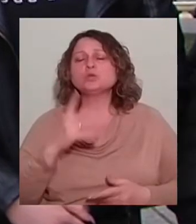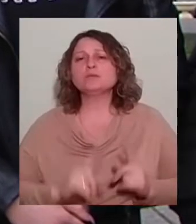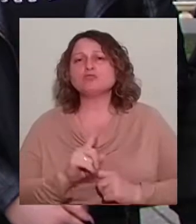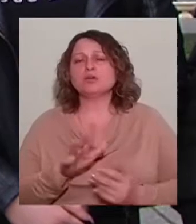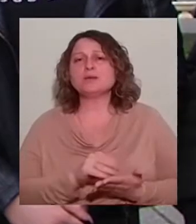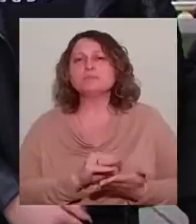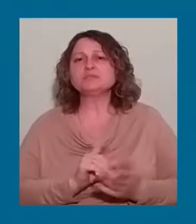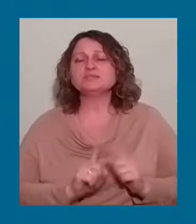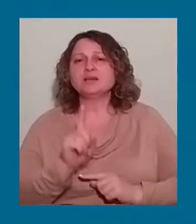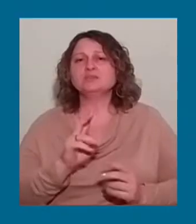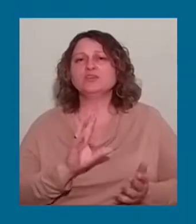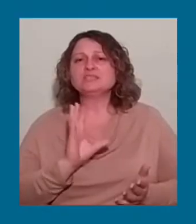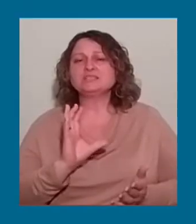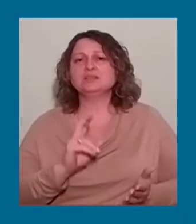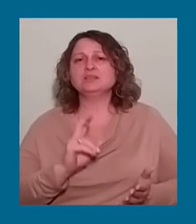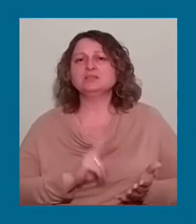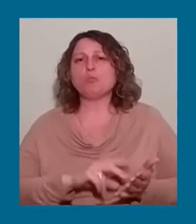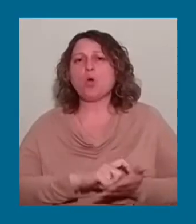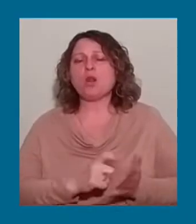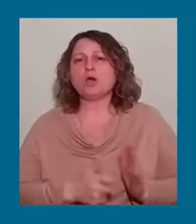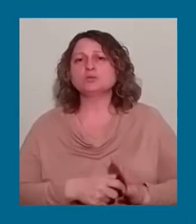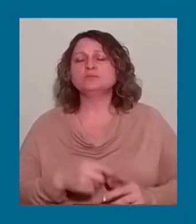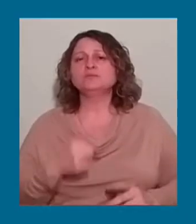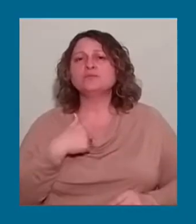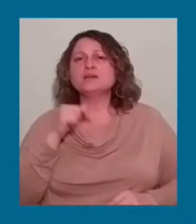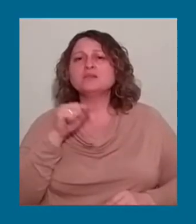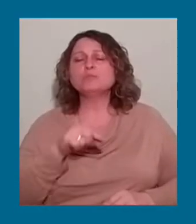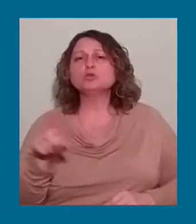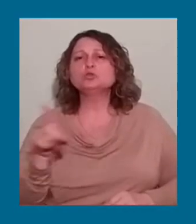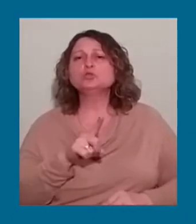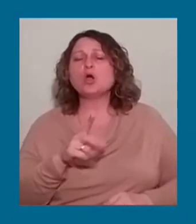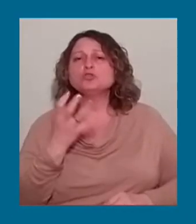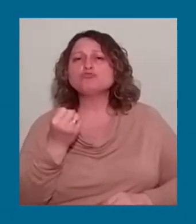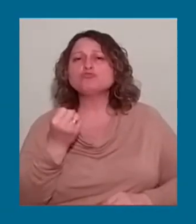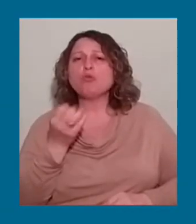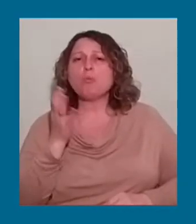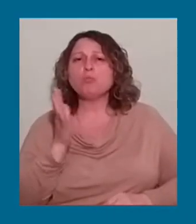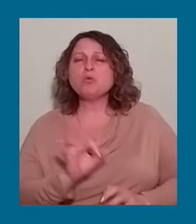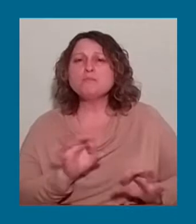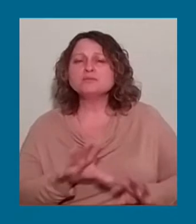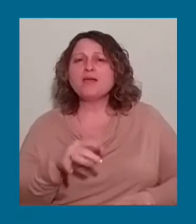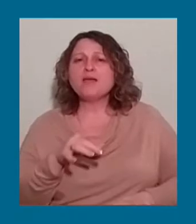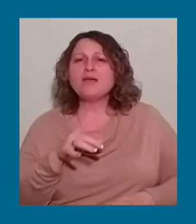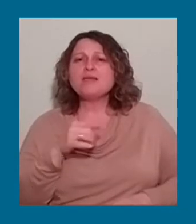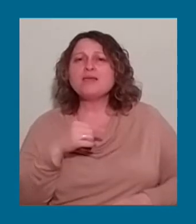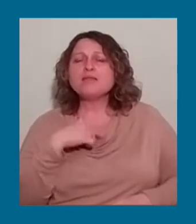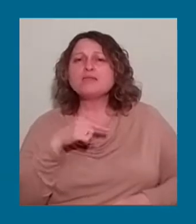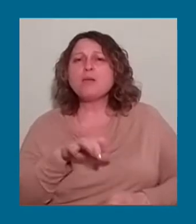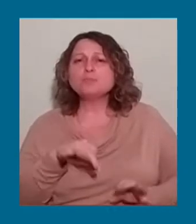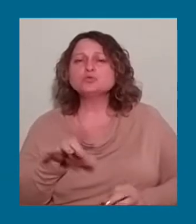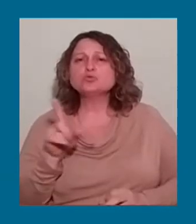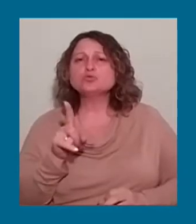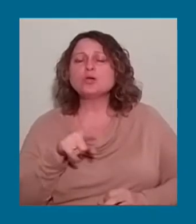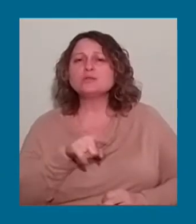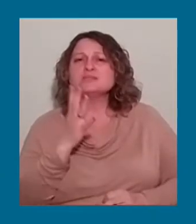з таких аудіо. Я тобі, що буду ще об'ясняти, ти об'ясни собі, що ти з 5 класу.